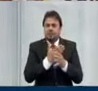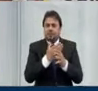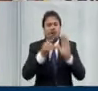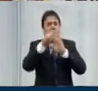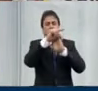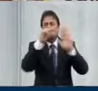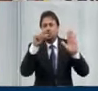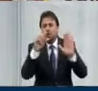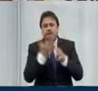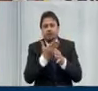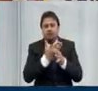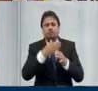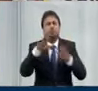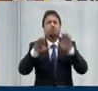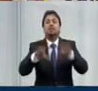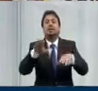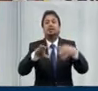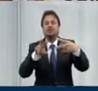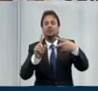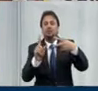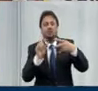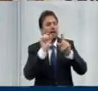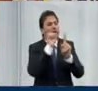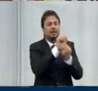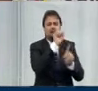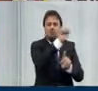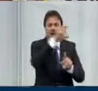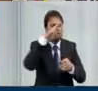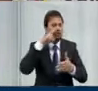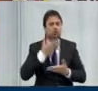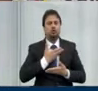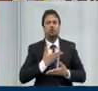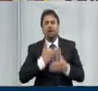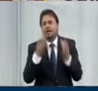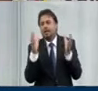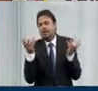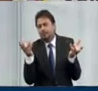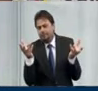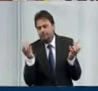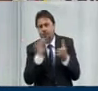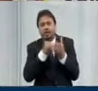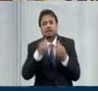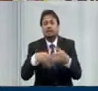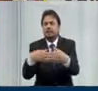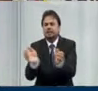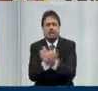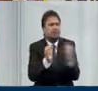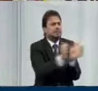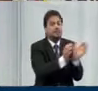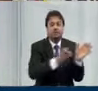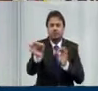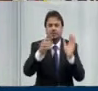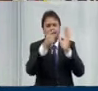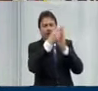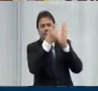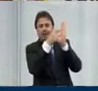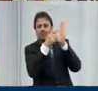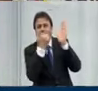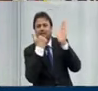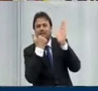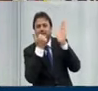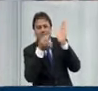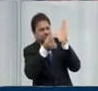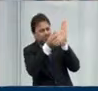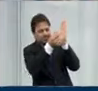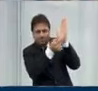موضوعة موازنة إقليم كردستان. اليوم لا يوجد تأخير فيما يخص توافقات باقي التحالفات السياسية ما عدا بعض النقاط الخلافية